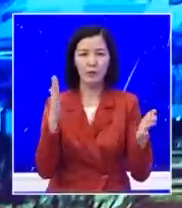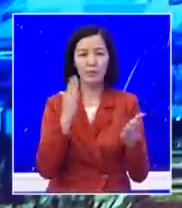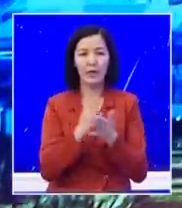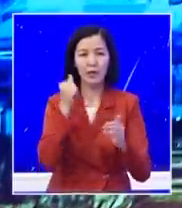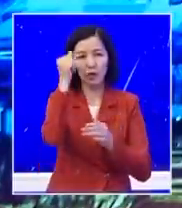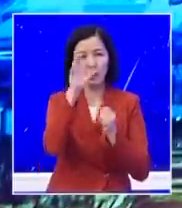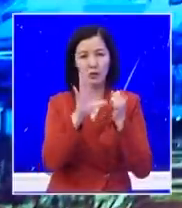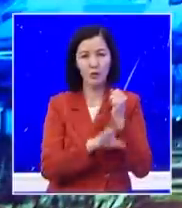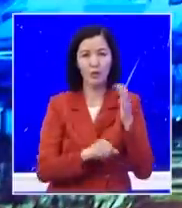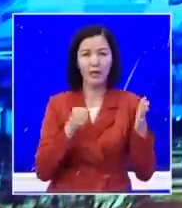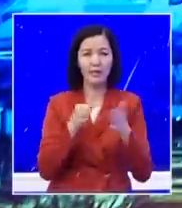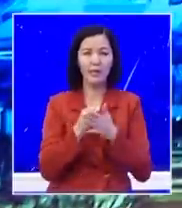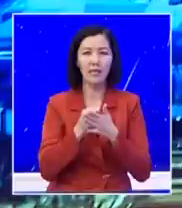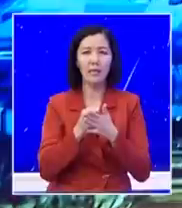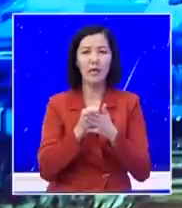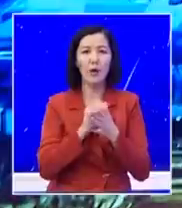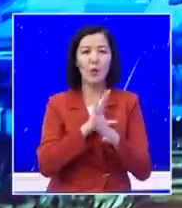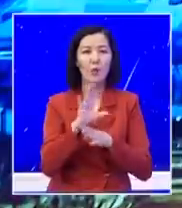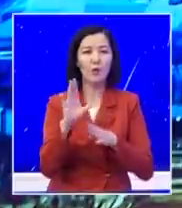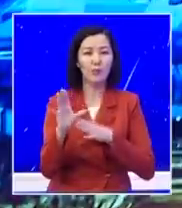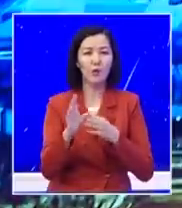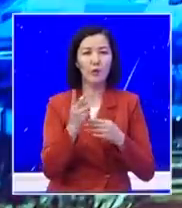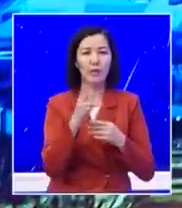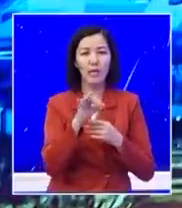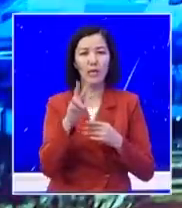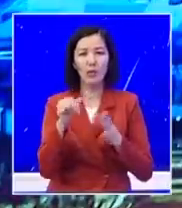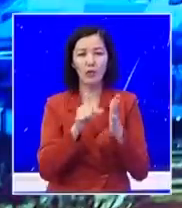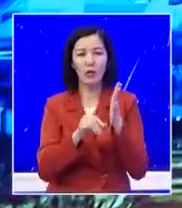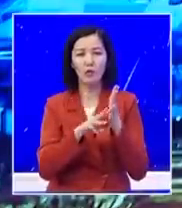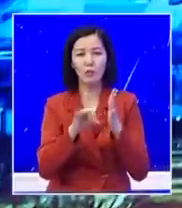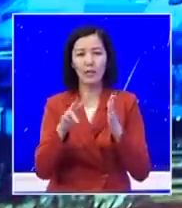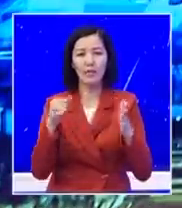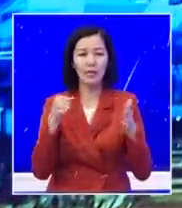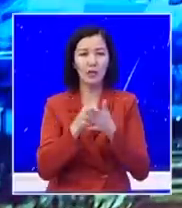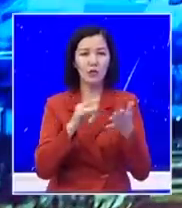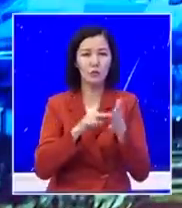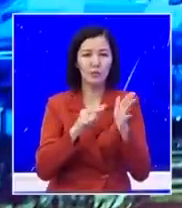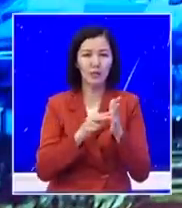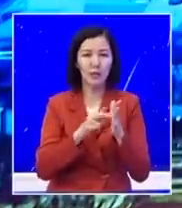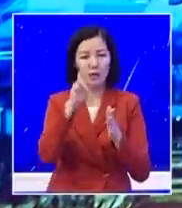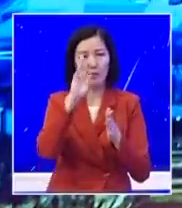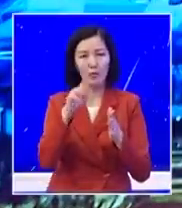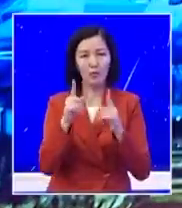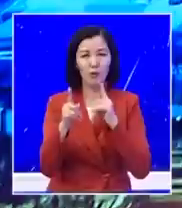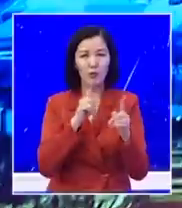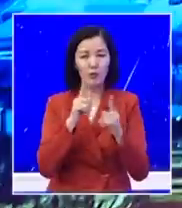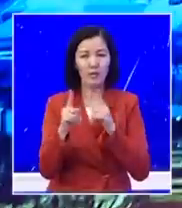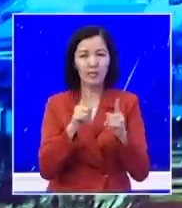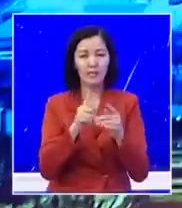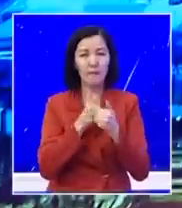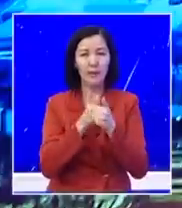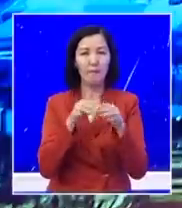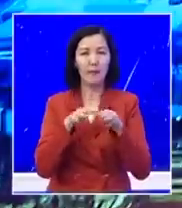Жыл соңына дейін өнім көлемін 2 триллион 600 миллиард теңгеге жеткізу жоспарда. Бұл туралы үкімет отырысында